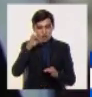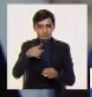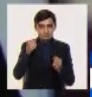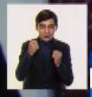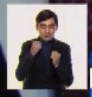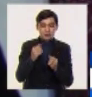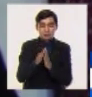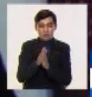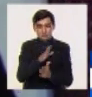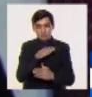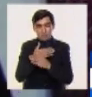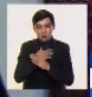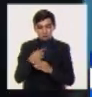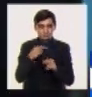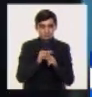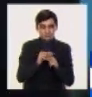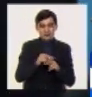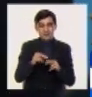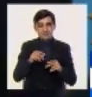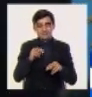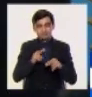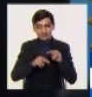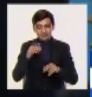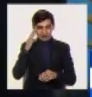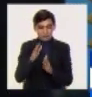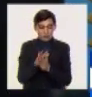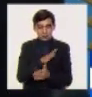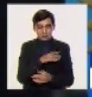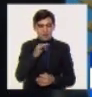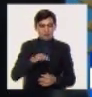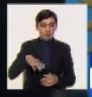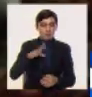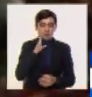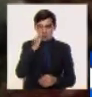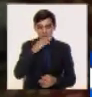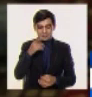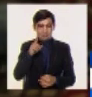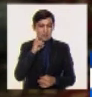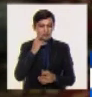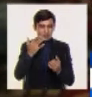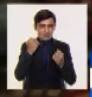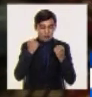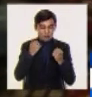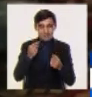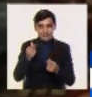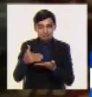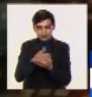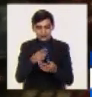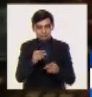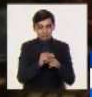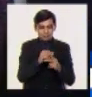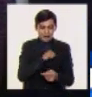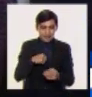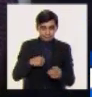раз просил чиновников помочь ему с ремонтом. Потом отчаялся. Родители юных спортсменов собрали деньги и отремонтировали кровлю